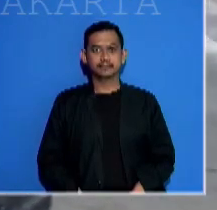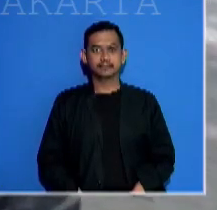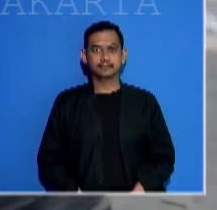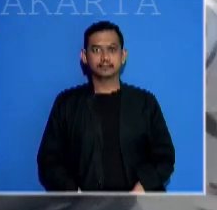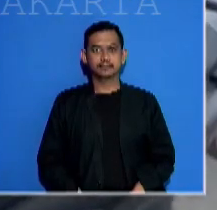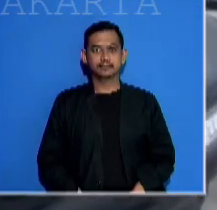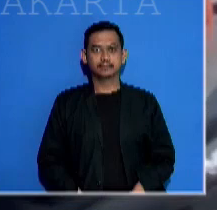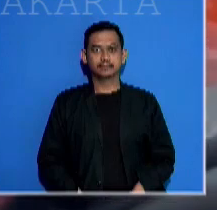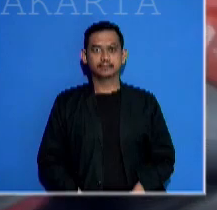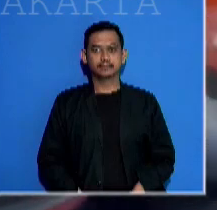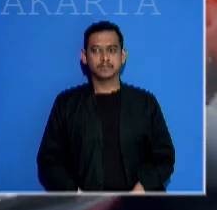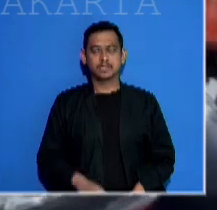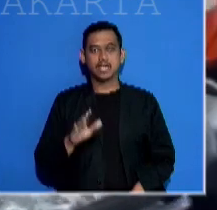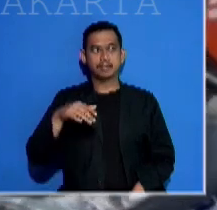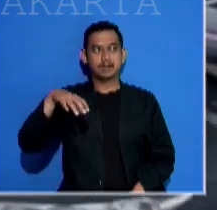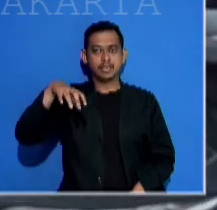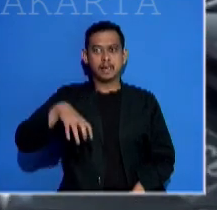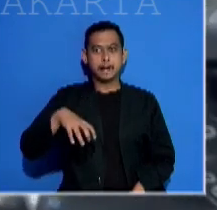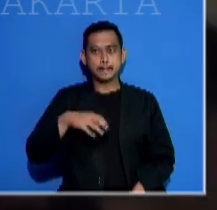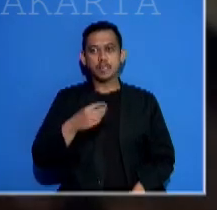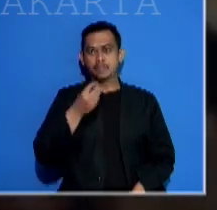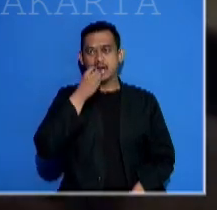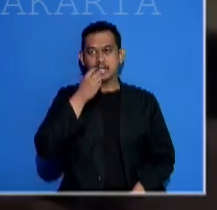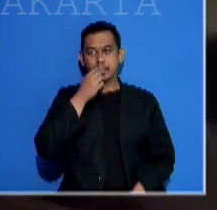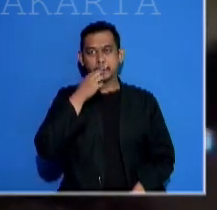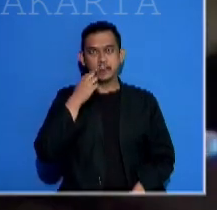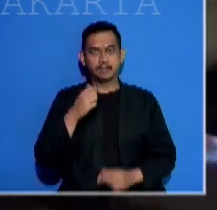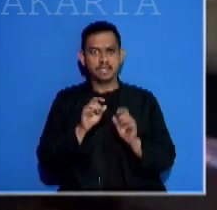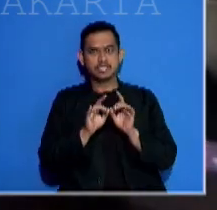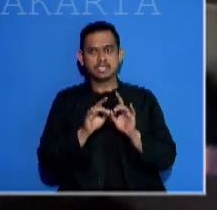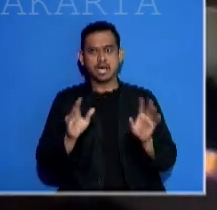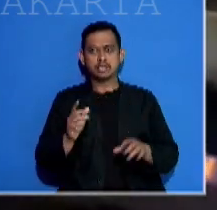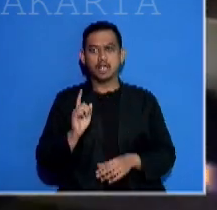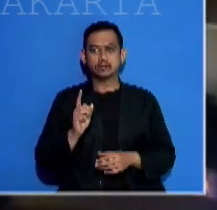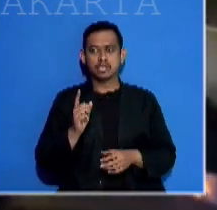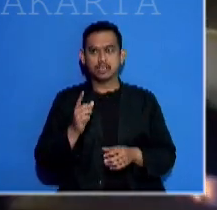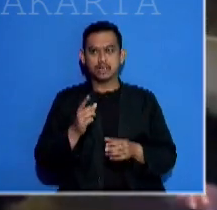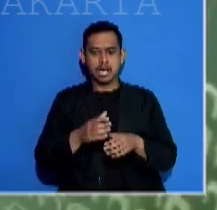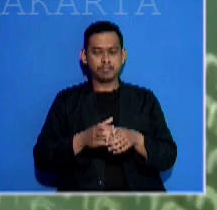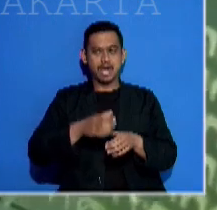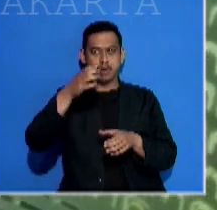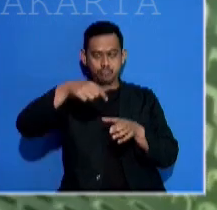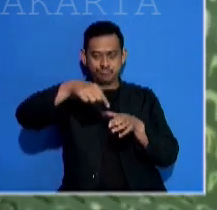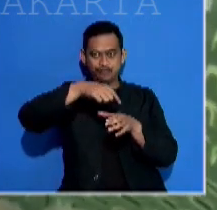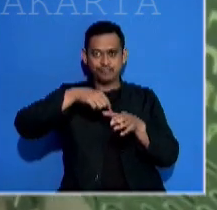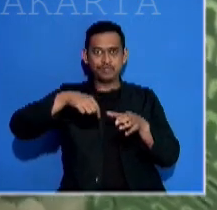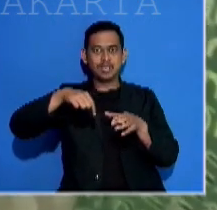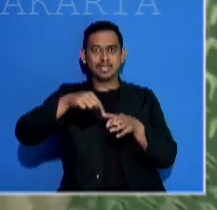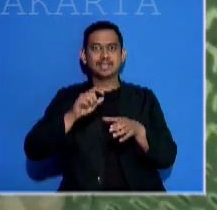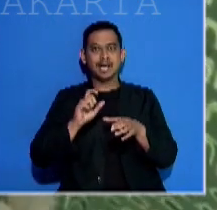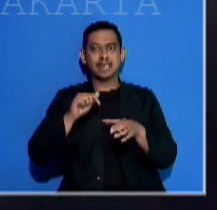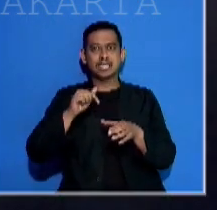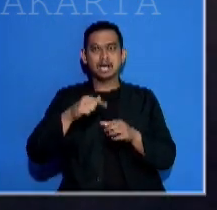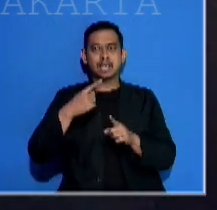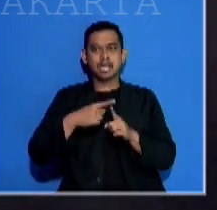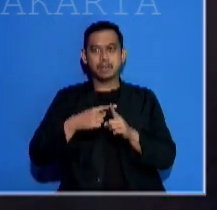Masih di kawasan Manding, kita coba kuliner unik yang satu ini. Menggunakan bambu sebagai mangkuknya, menjadi ciri khas dan menambah